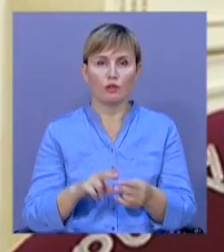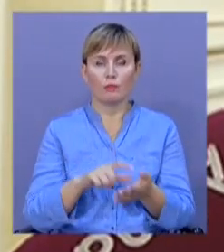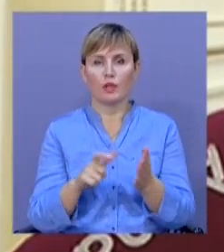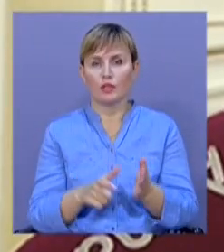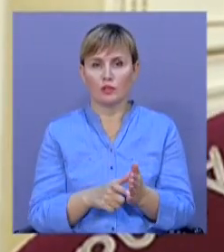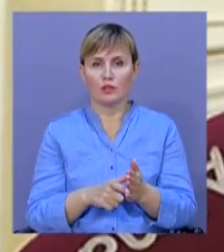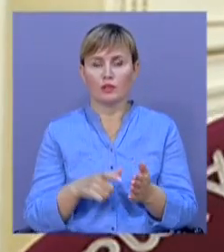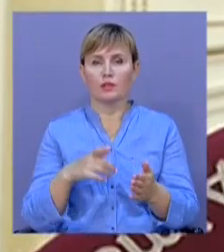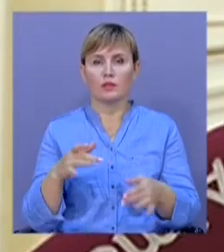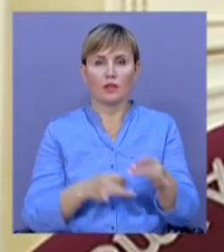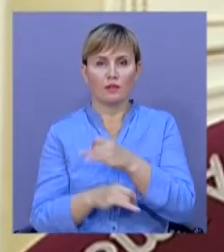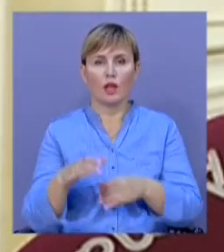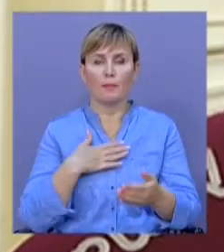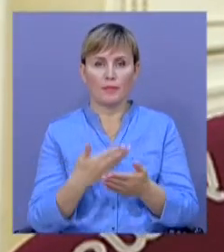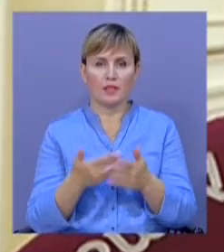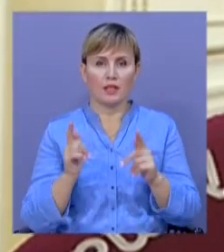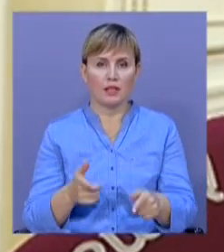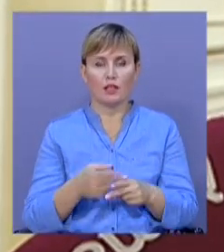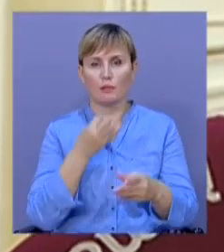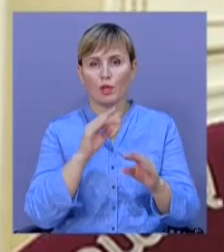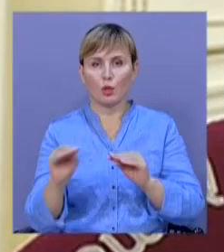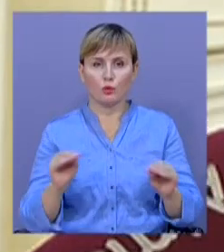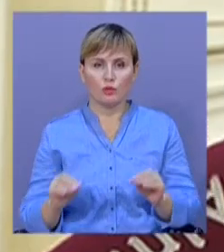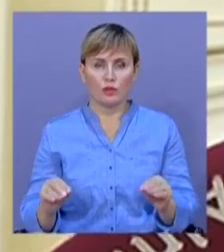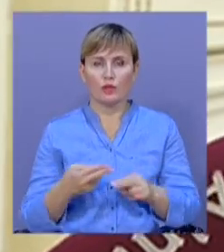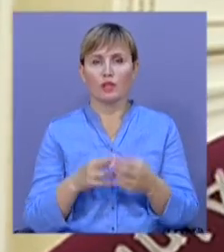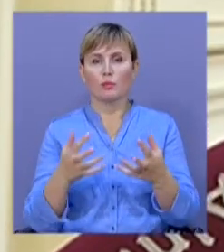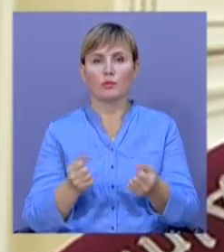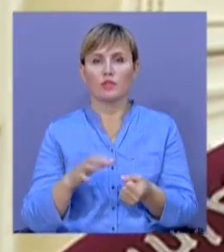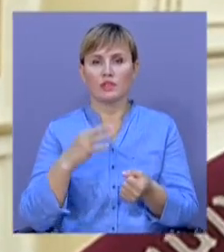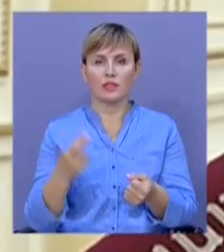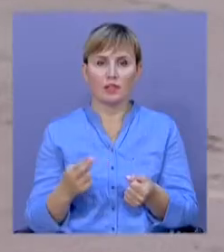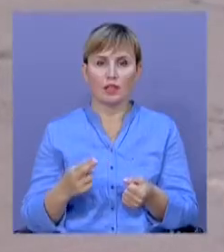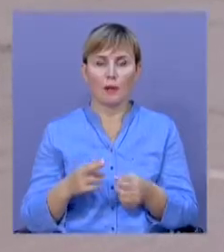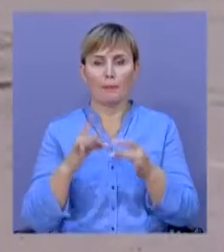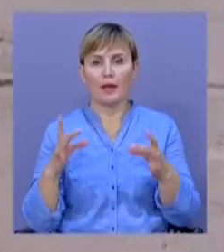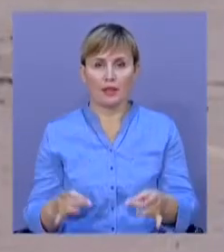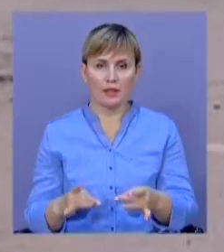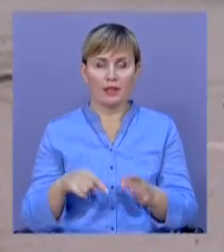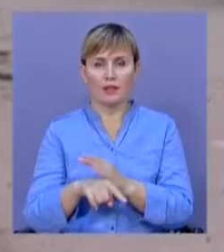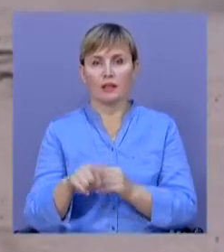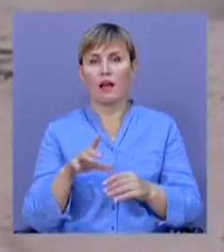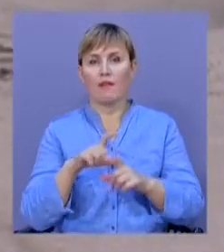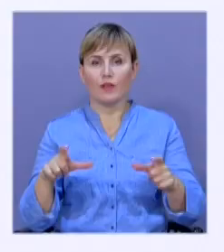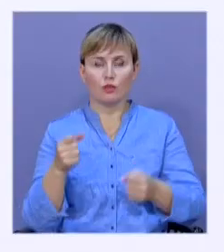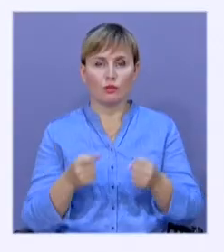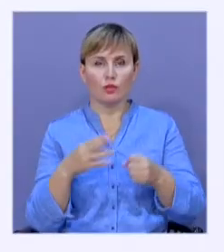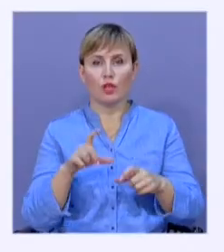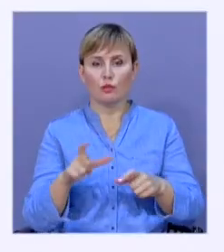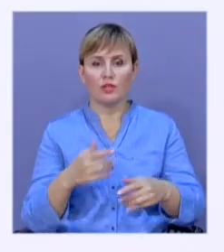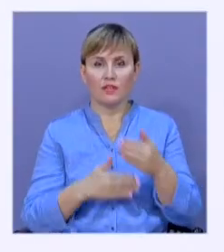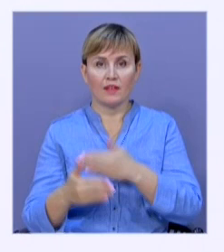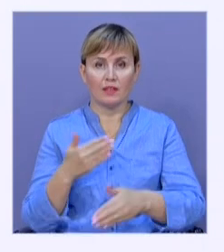Совета общественного согласия. Это и благоустройство, это улучшение социального пакета. В пример привели автошколу для людей с